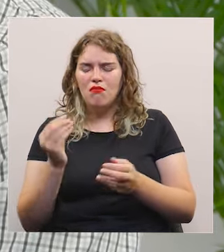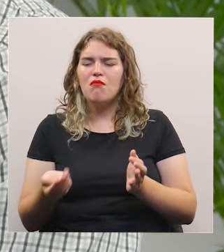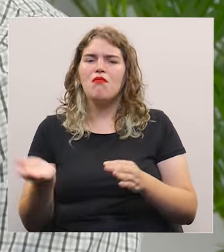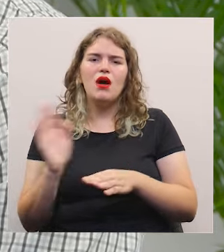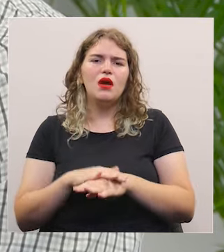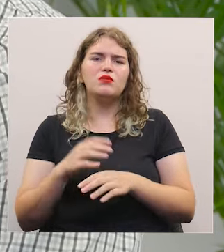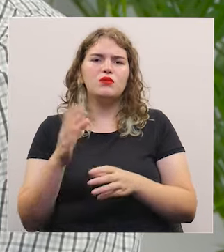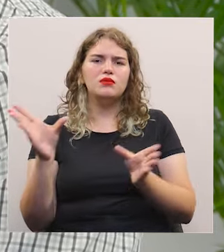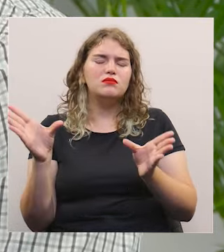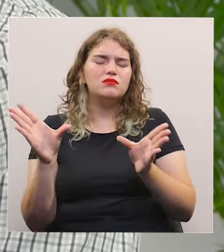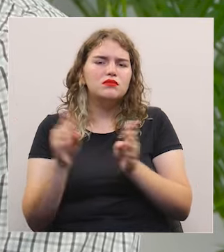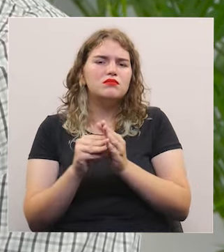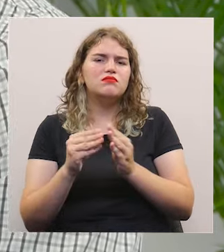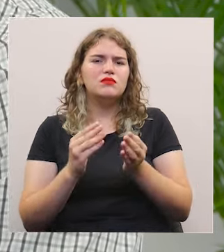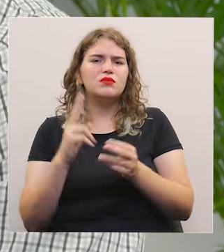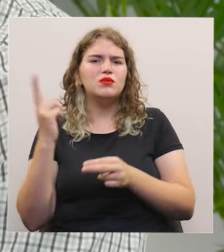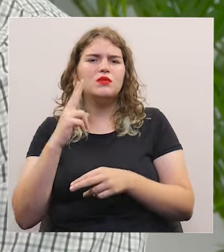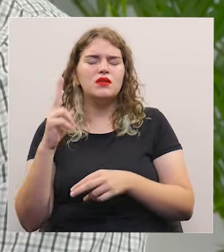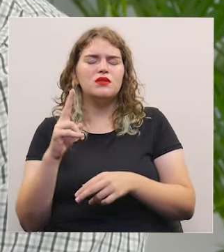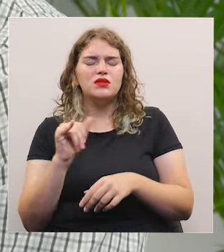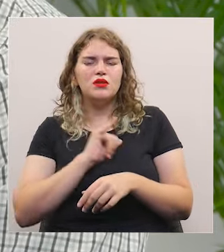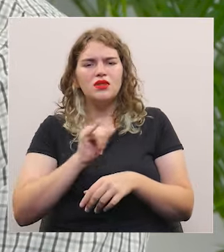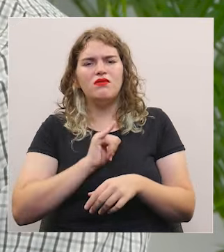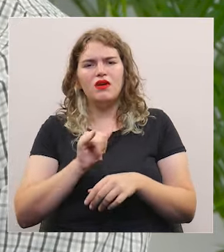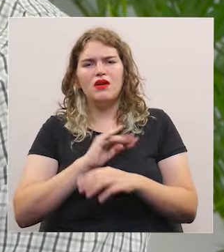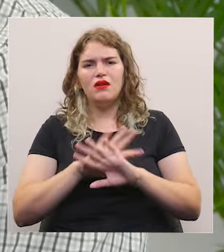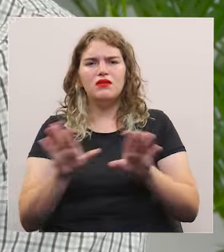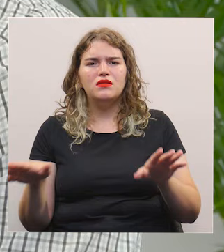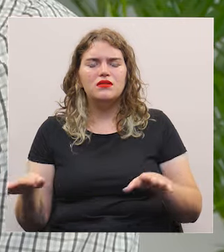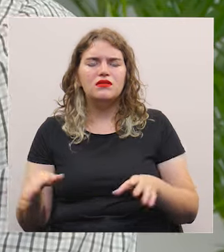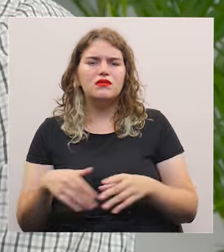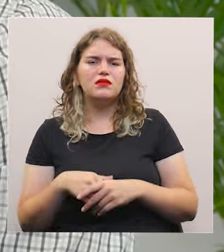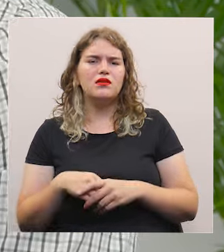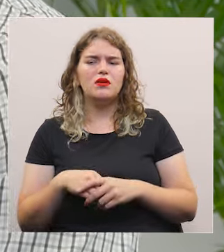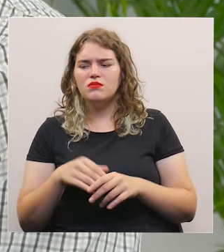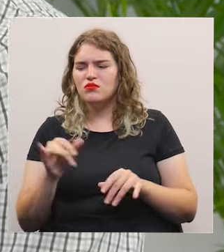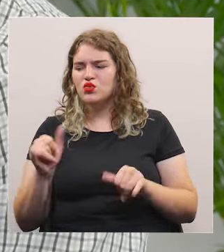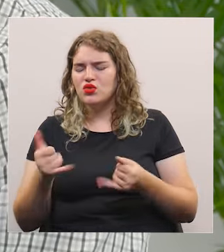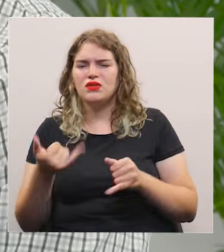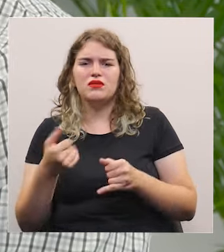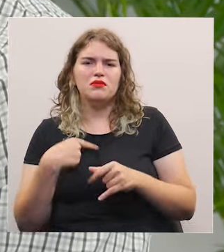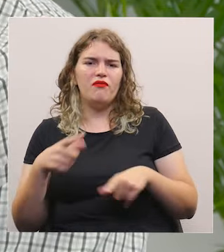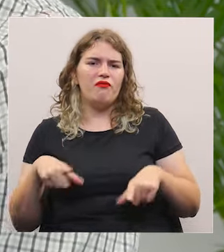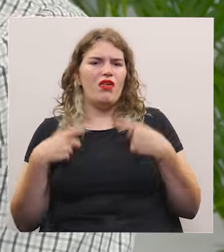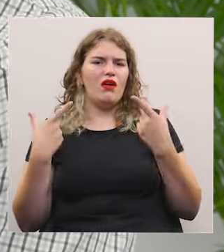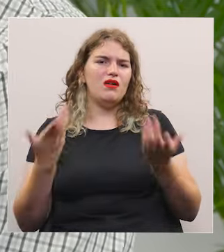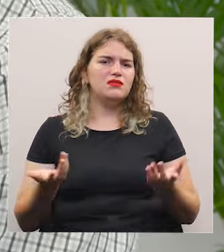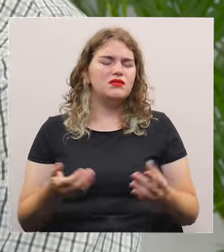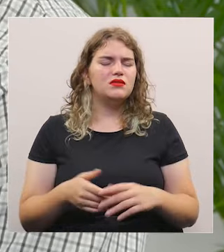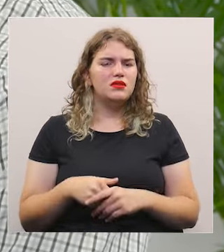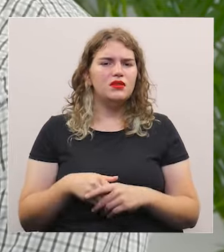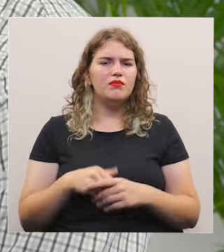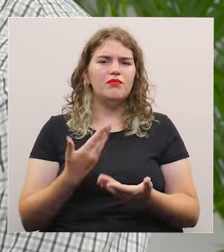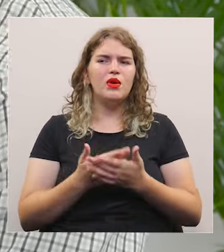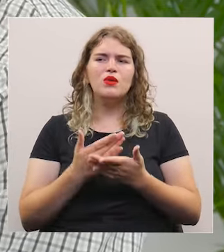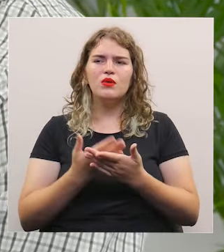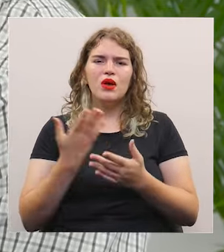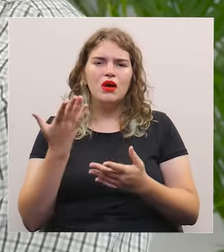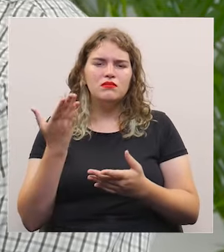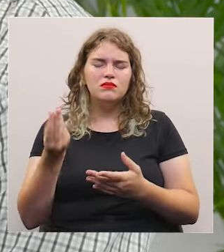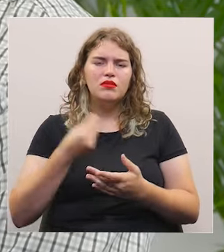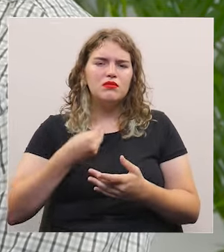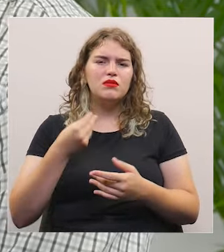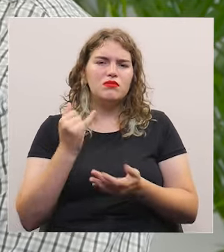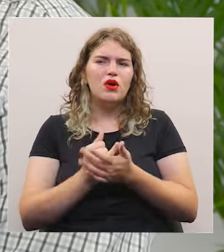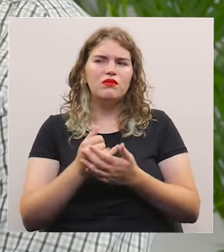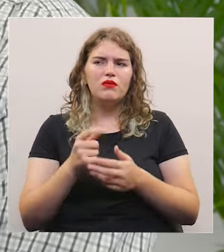să ne apropiem de Dumnezeu, indiferent de orice circumstanță a vieții noastre, pentru că atunci prindem putere